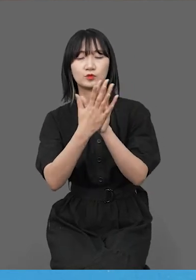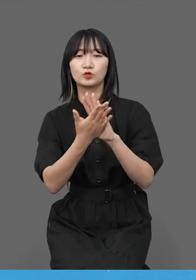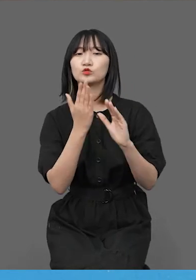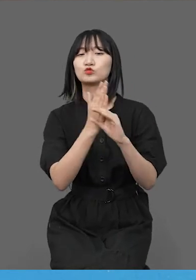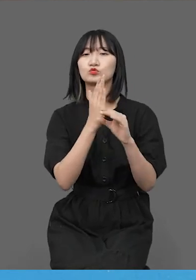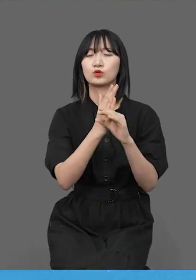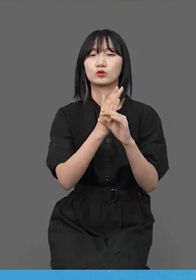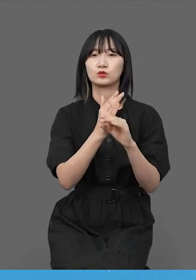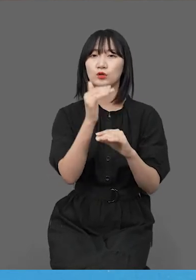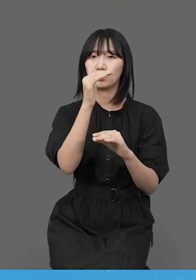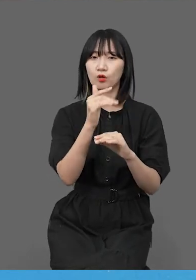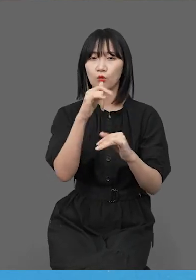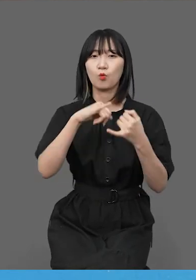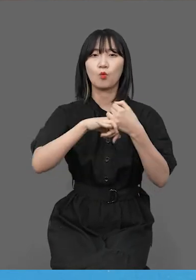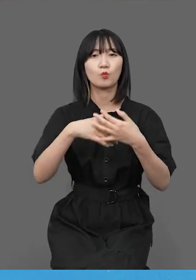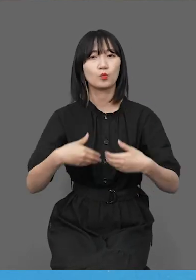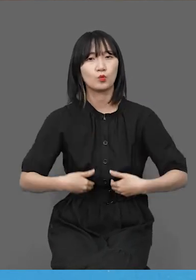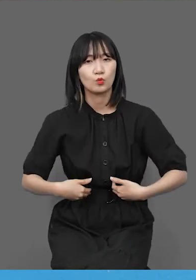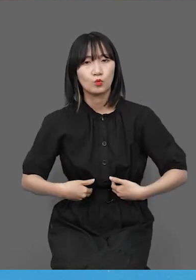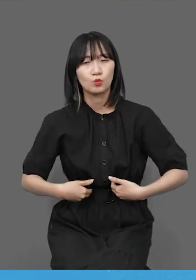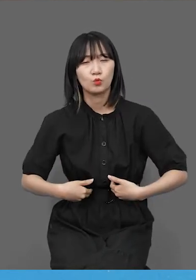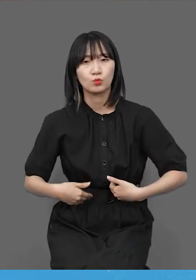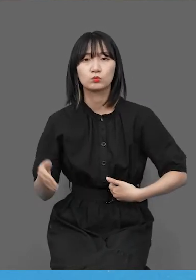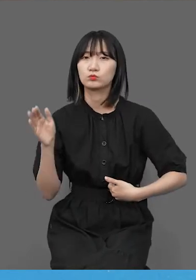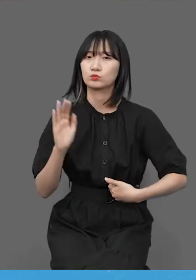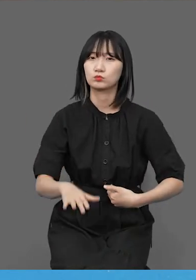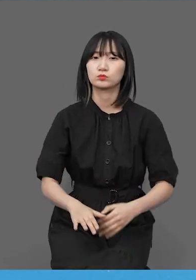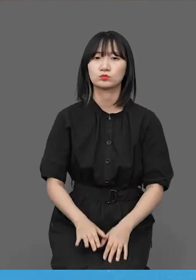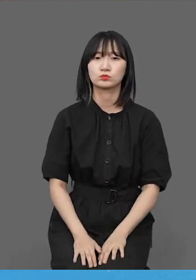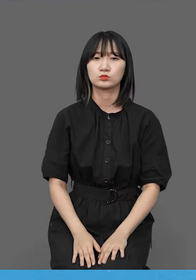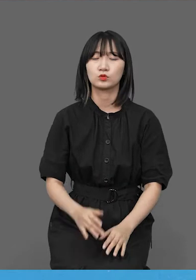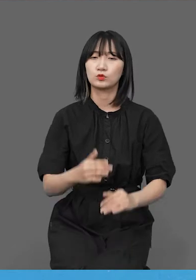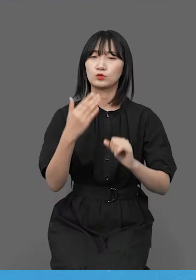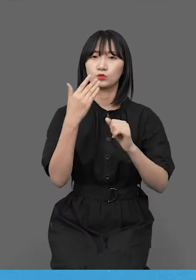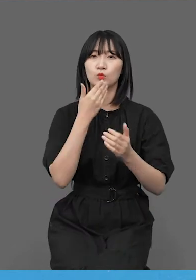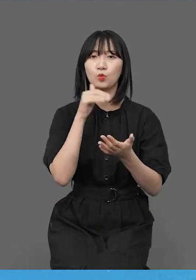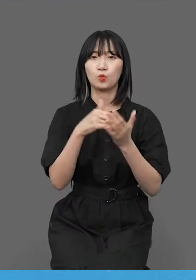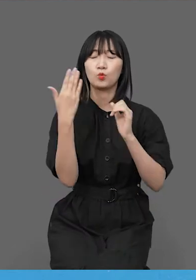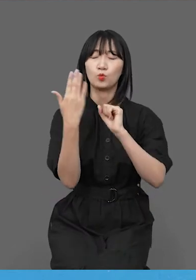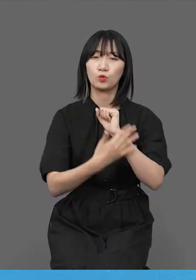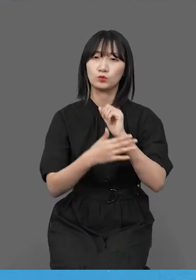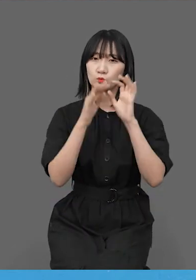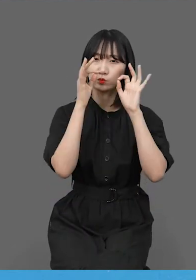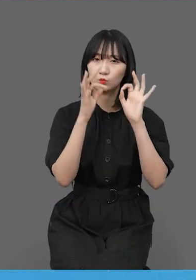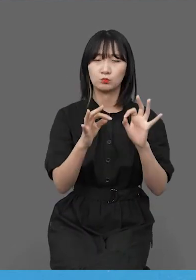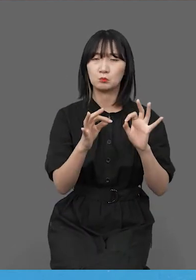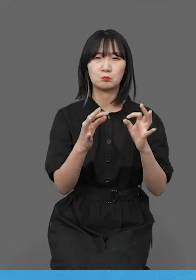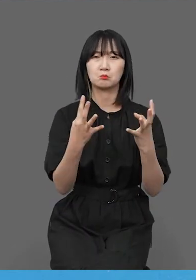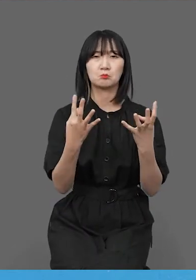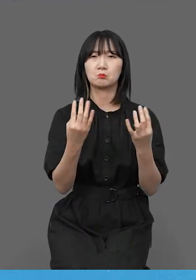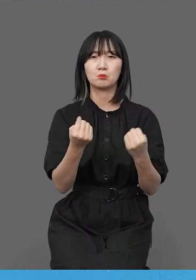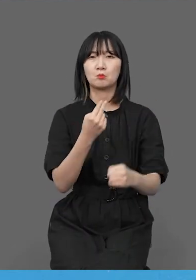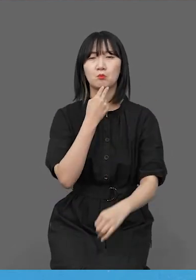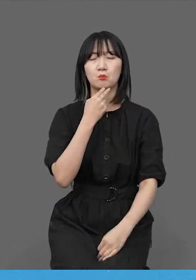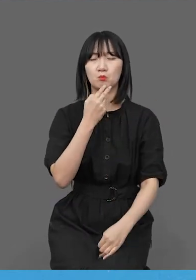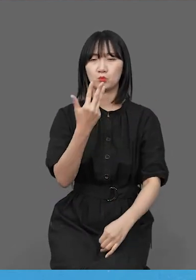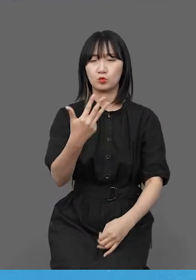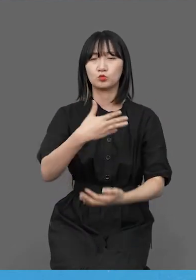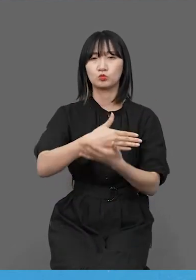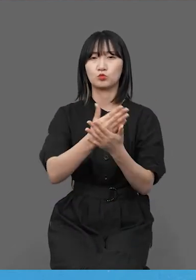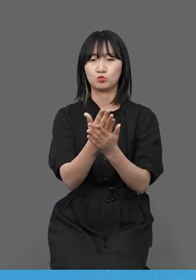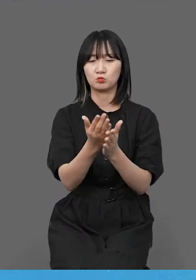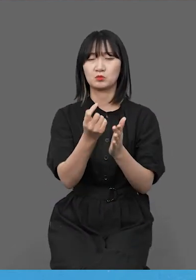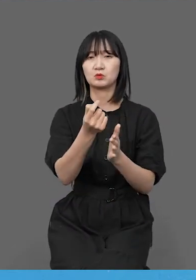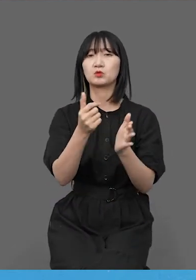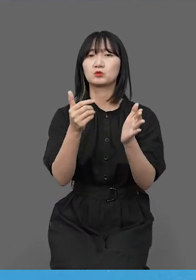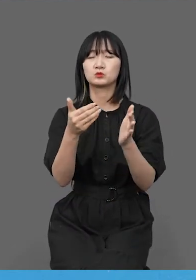중간 단계가 반드시 있어야 될 텐데 왜 화석으로 발견되는 뭐 많지도 않지만 8가지 정도밖에 안